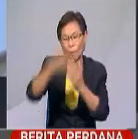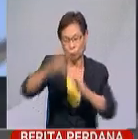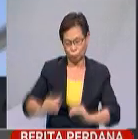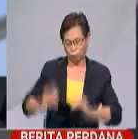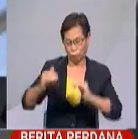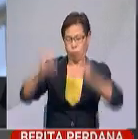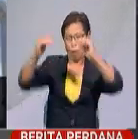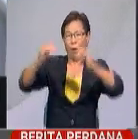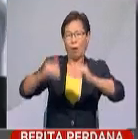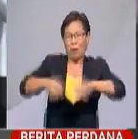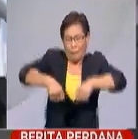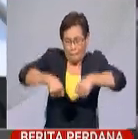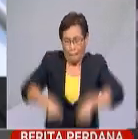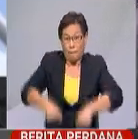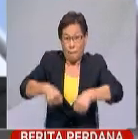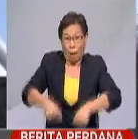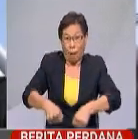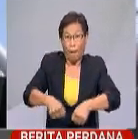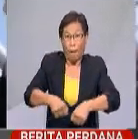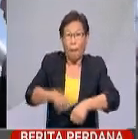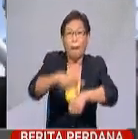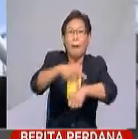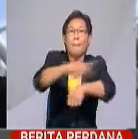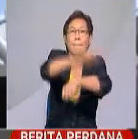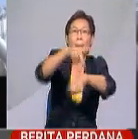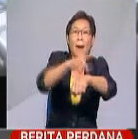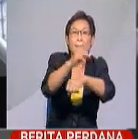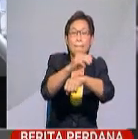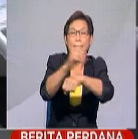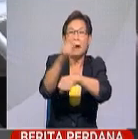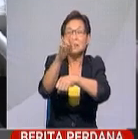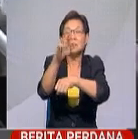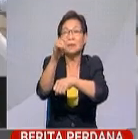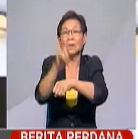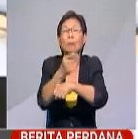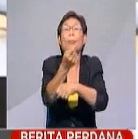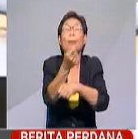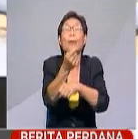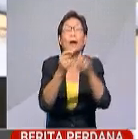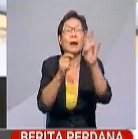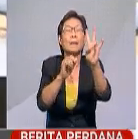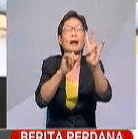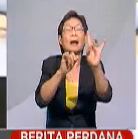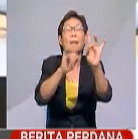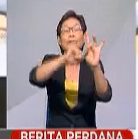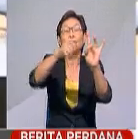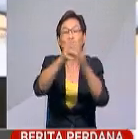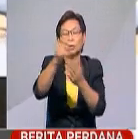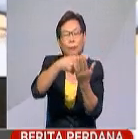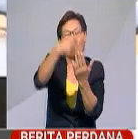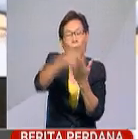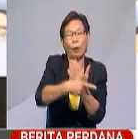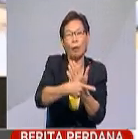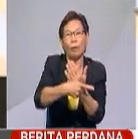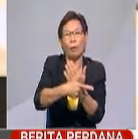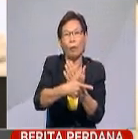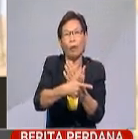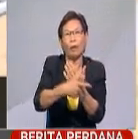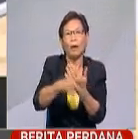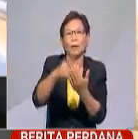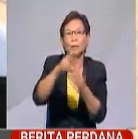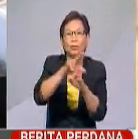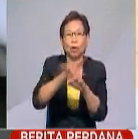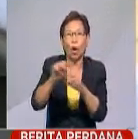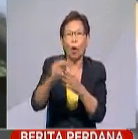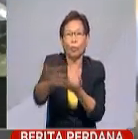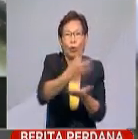sistem pengepaman di Bonded Storage Padang Matsirat Langkawi dengan kos RM8 juta dan program Non-Revenue Water